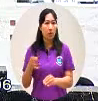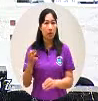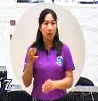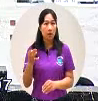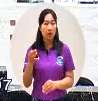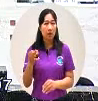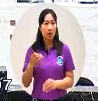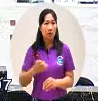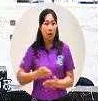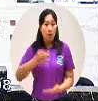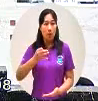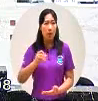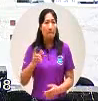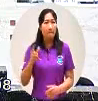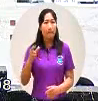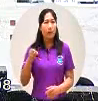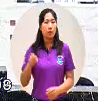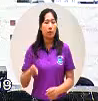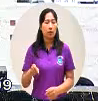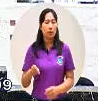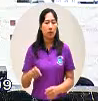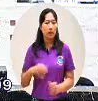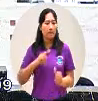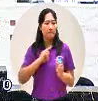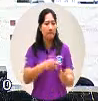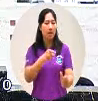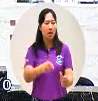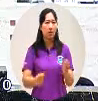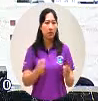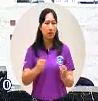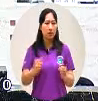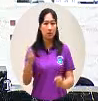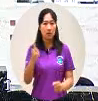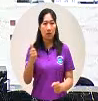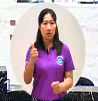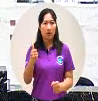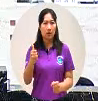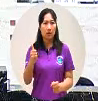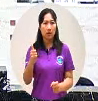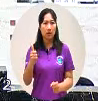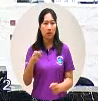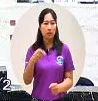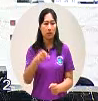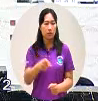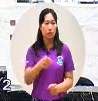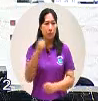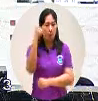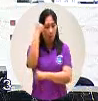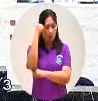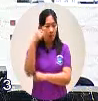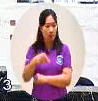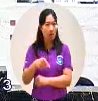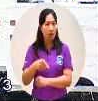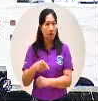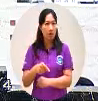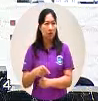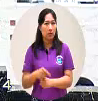只，派一个司机专人带啊，应急啊，这是事实的。我相信这种工